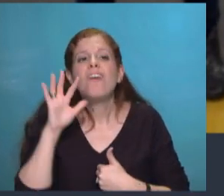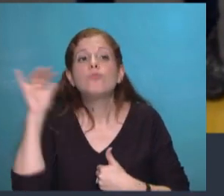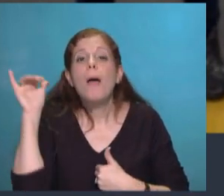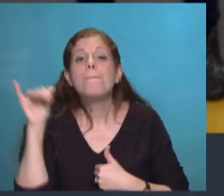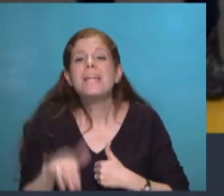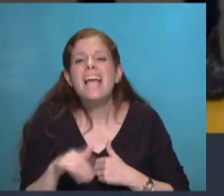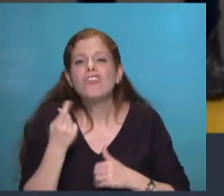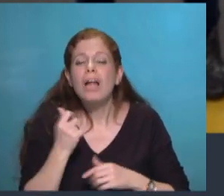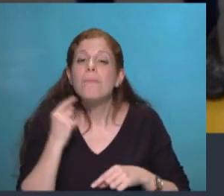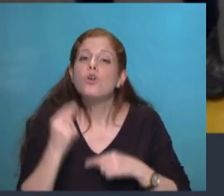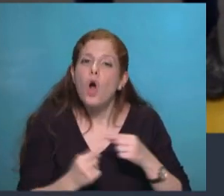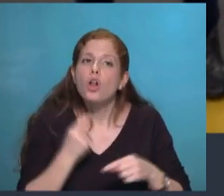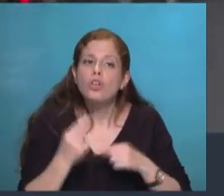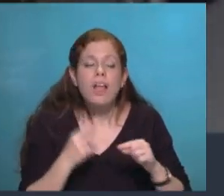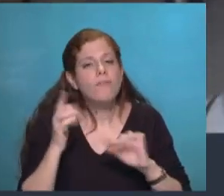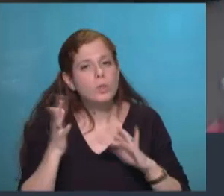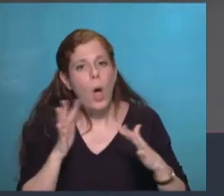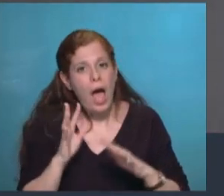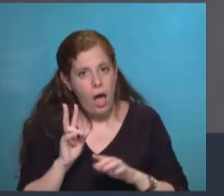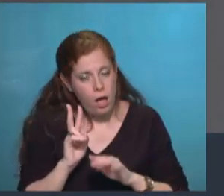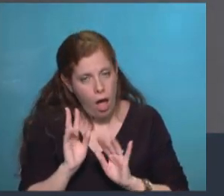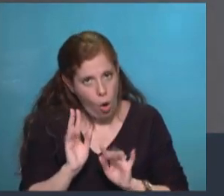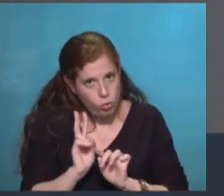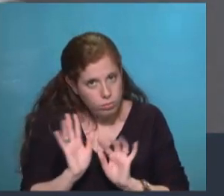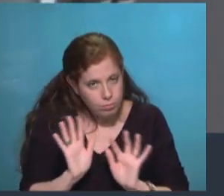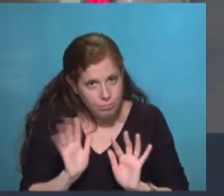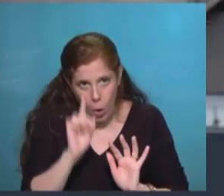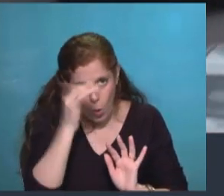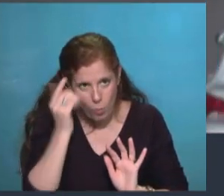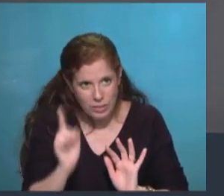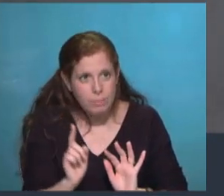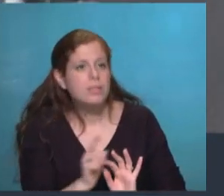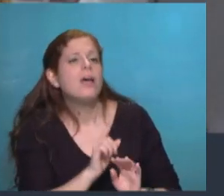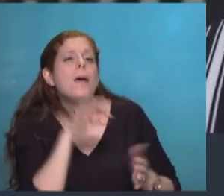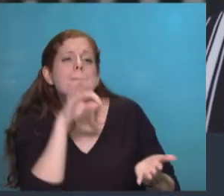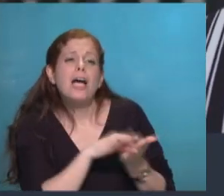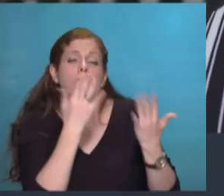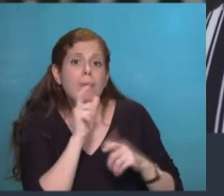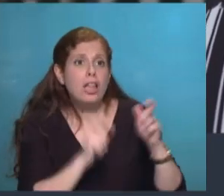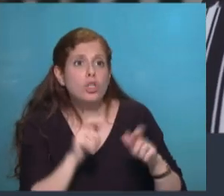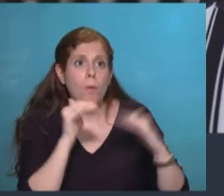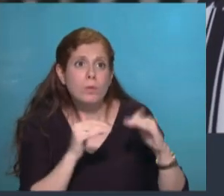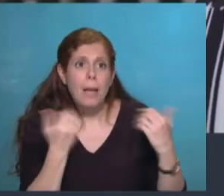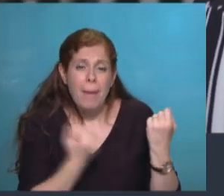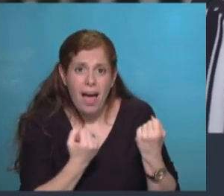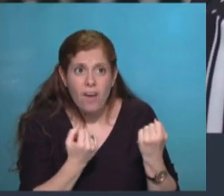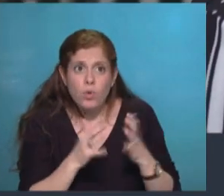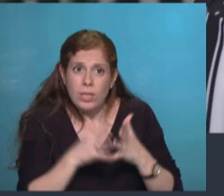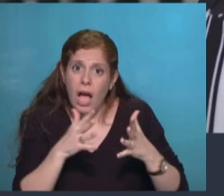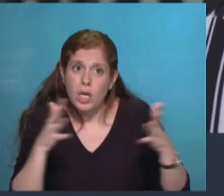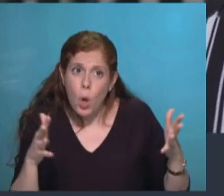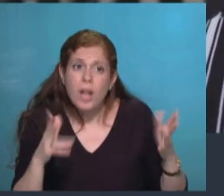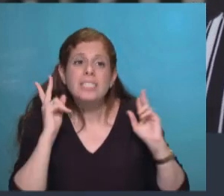כל שנה, וזו הערכה שמרנית. ברגע שמספר האנשים בממוצע ברכב יהיה גדול יותר, זה